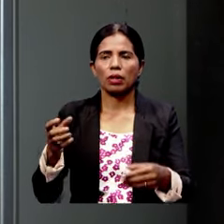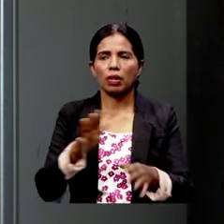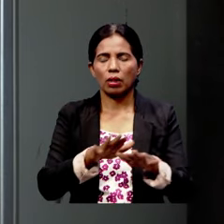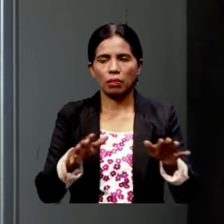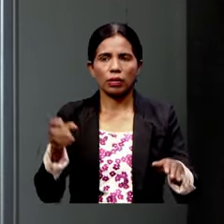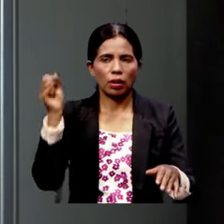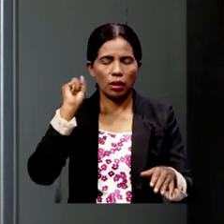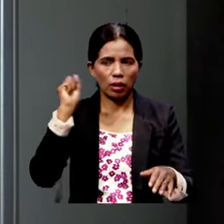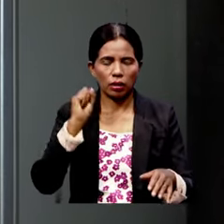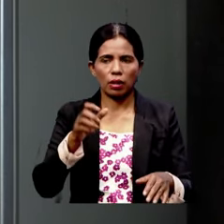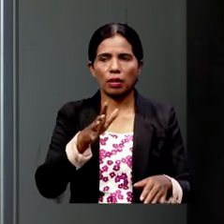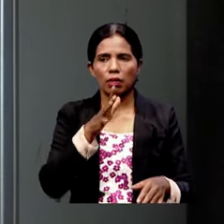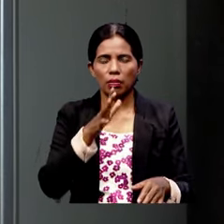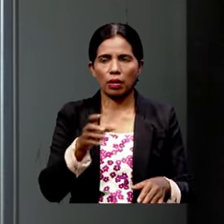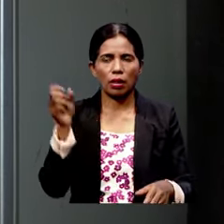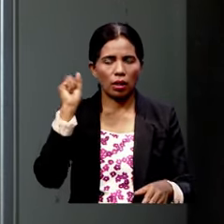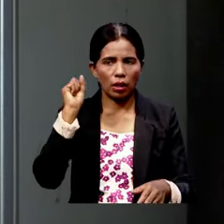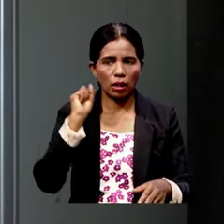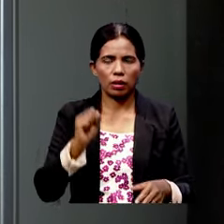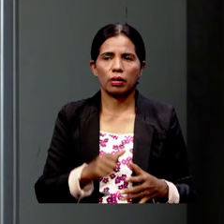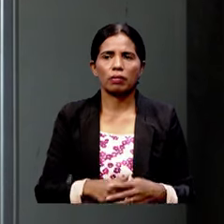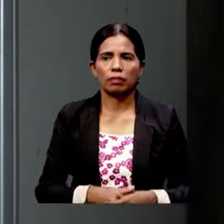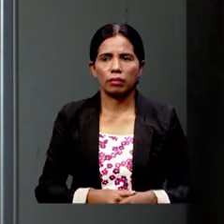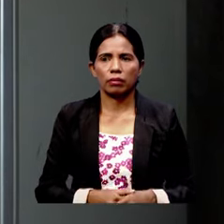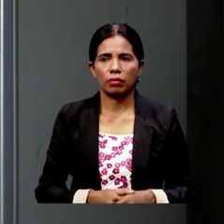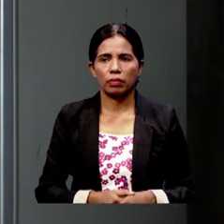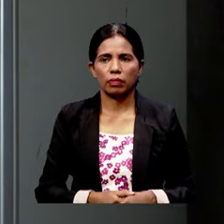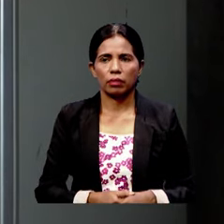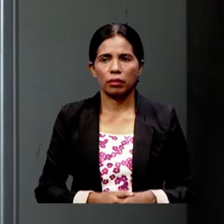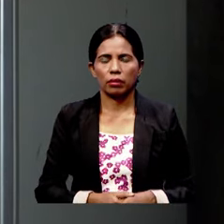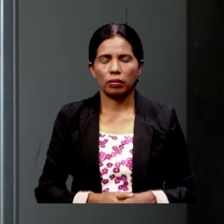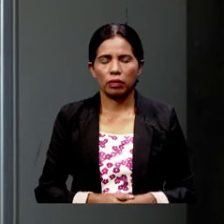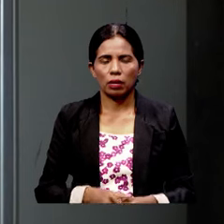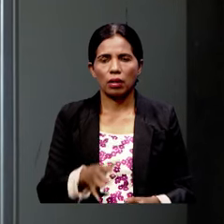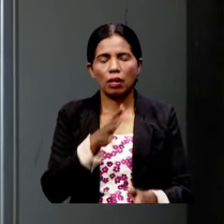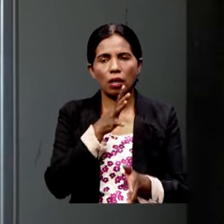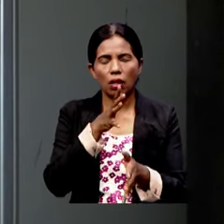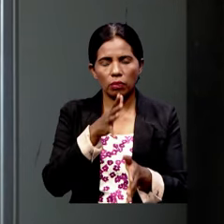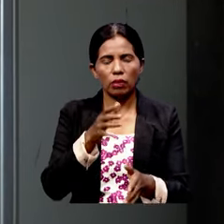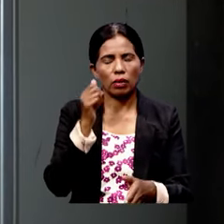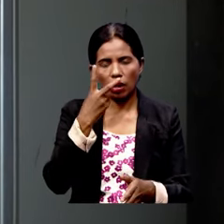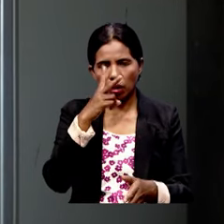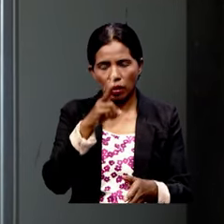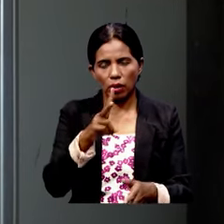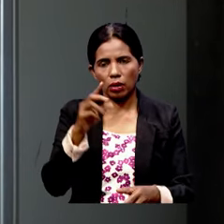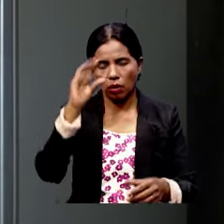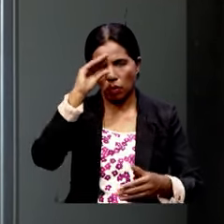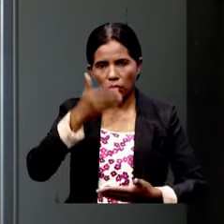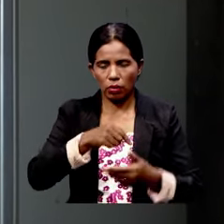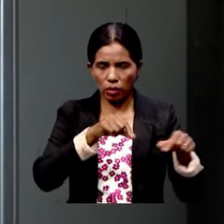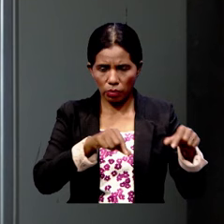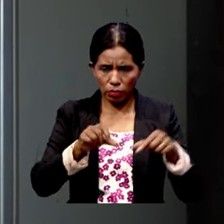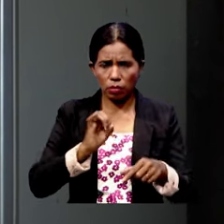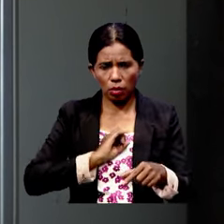pada nyama hari si heliu hari si hari fatih lepas. Aku fikir mau hari. Ah, abah kuru bayar tu, aku tutur kasau